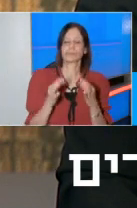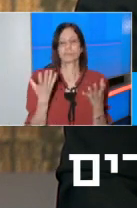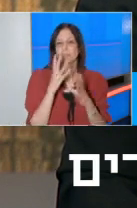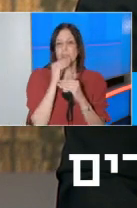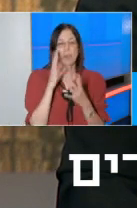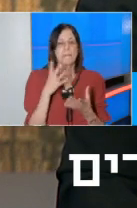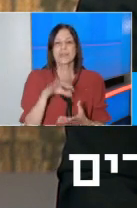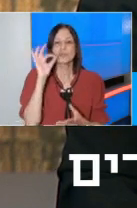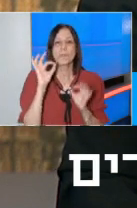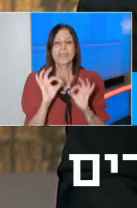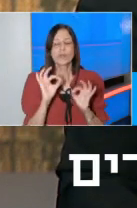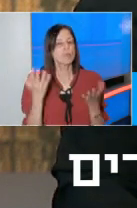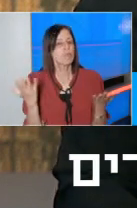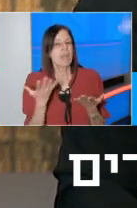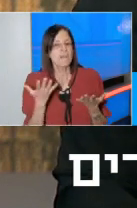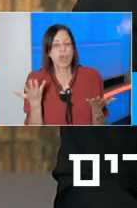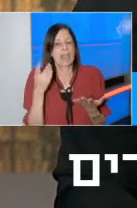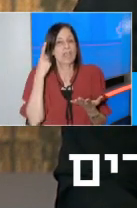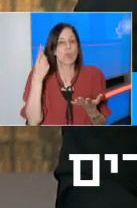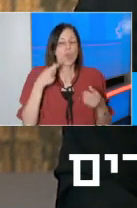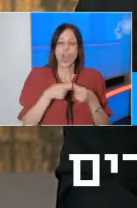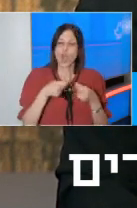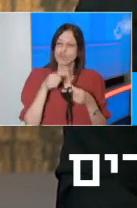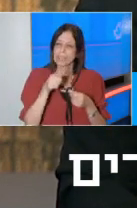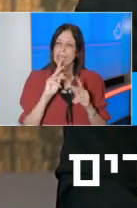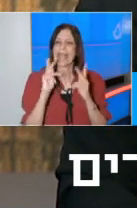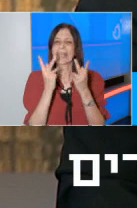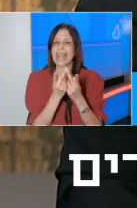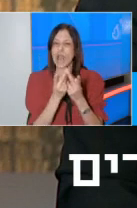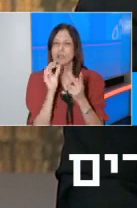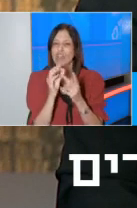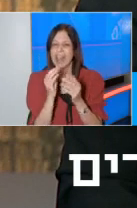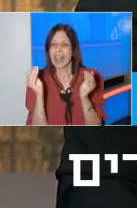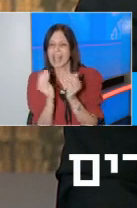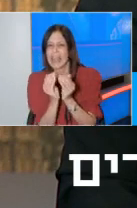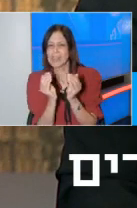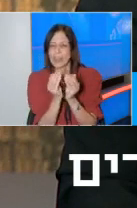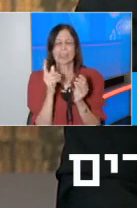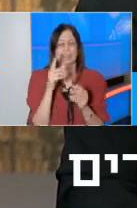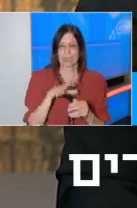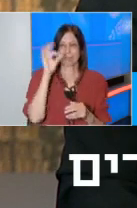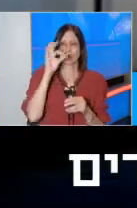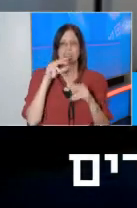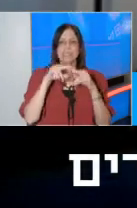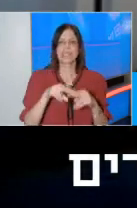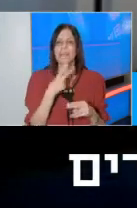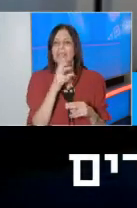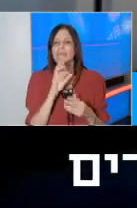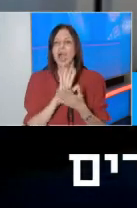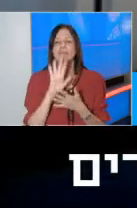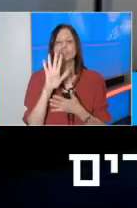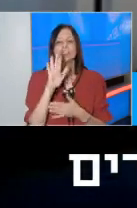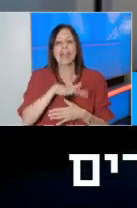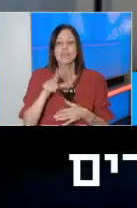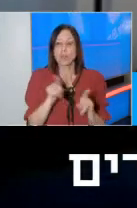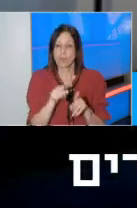מה מצאו בדיוק, איפה ואיך ידעו לשייך את זה לקהילות הילידיות. נמצאו שרידים של 215 ילדים, כפי